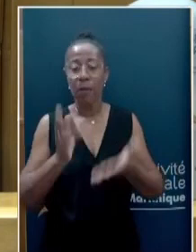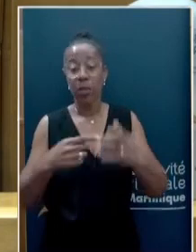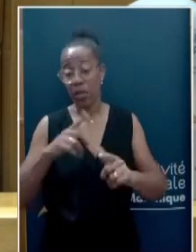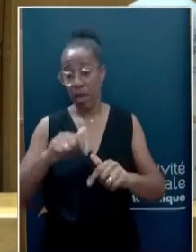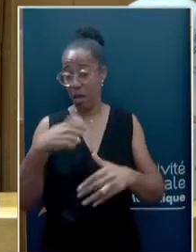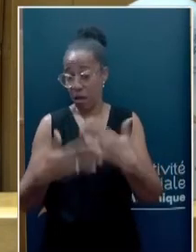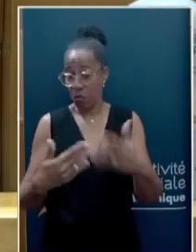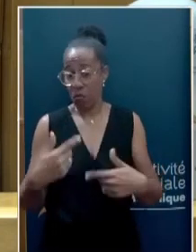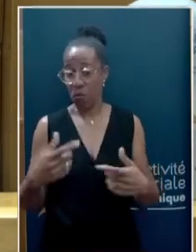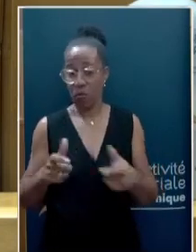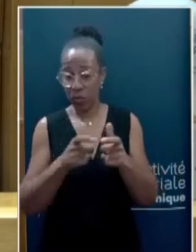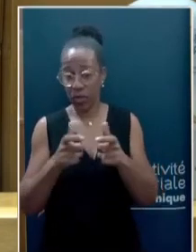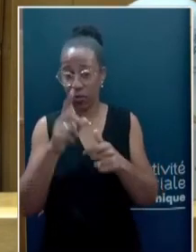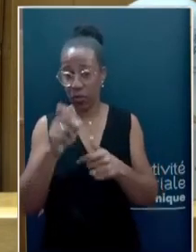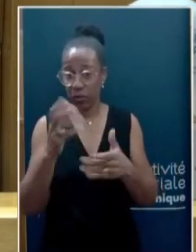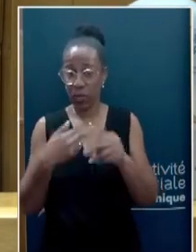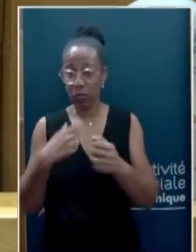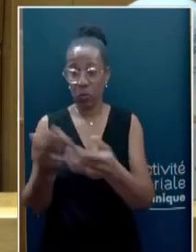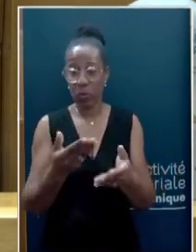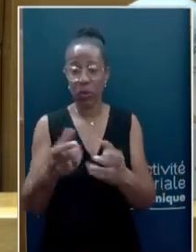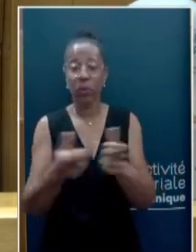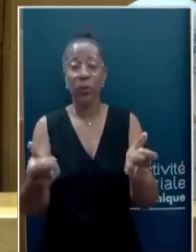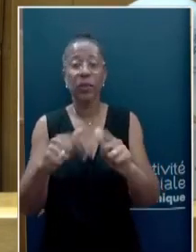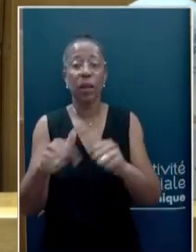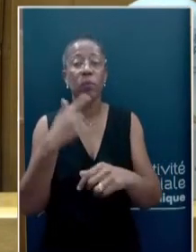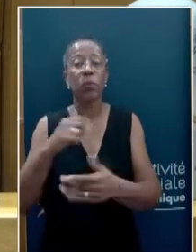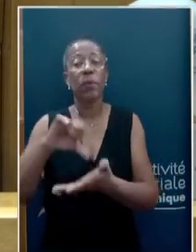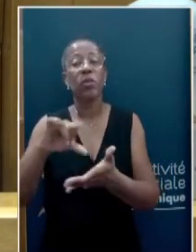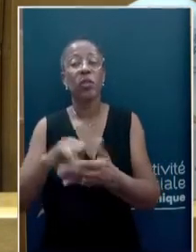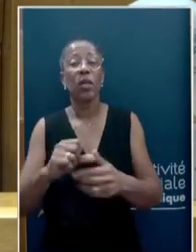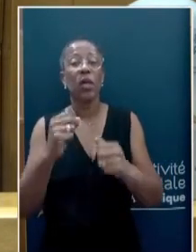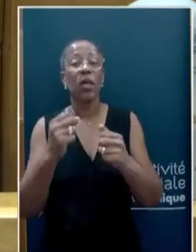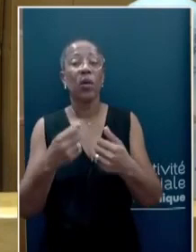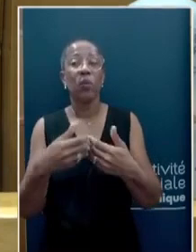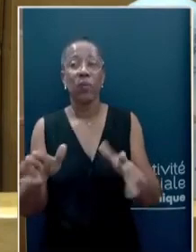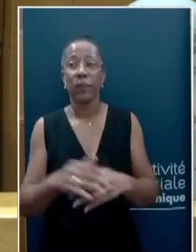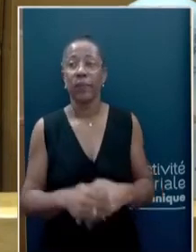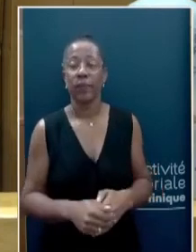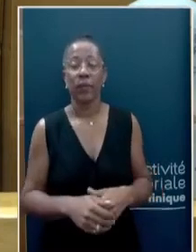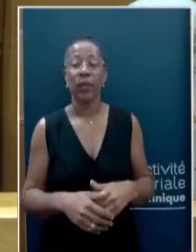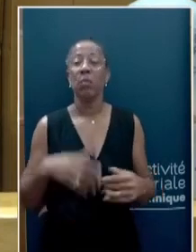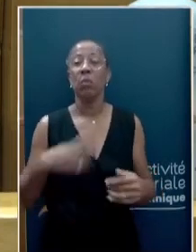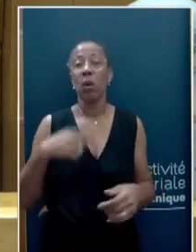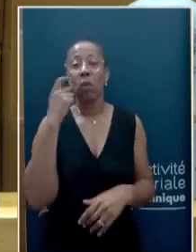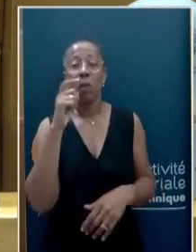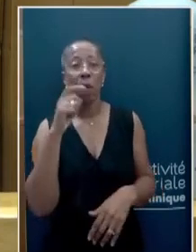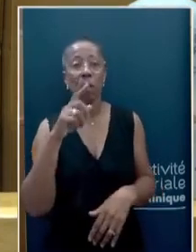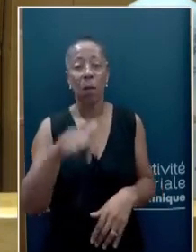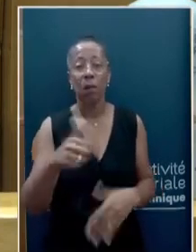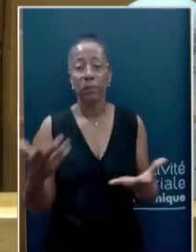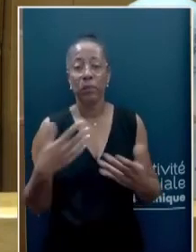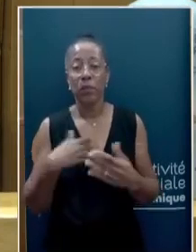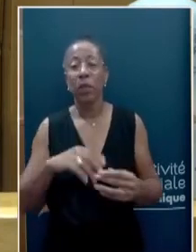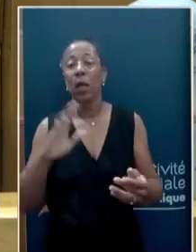consolidation dans l'entreprise, un DCE pour pouvoir faire le marché. Et je vois, bon, vous avez planqué ça dans